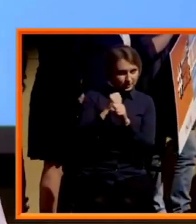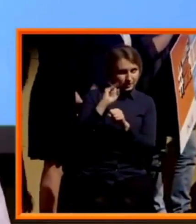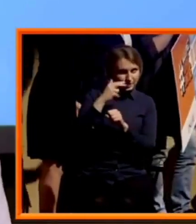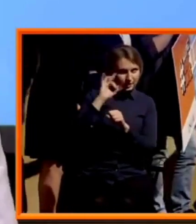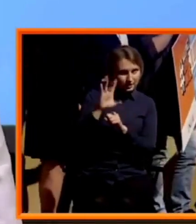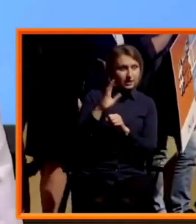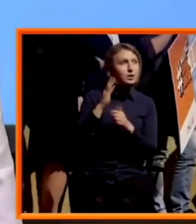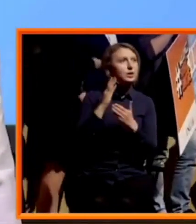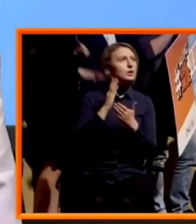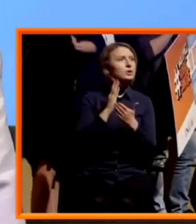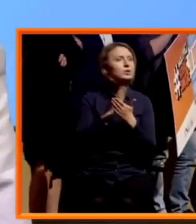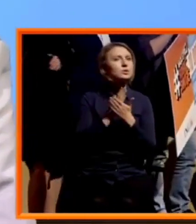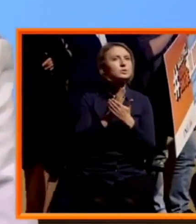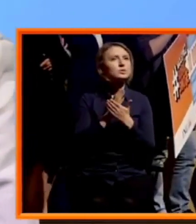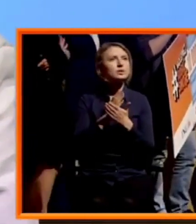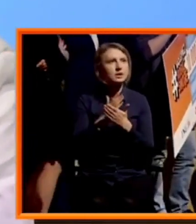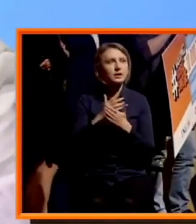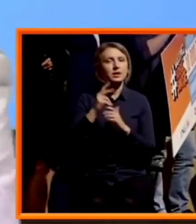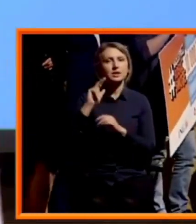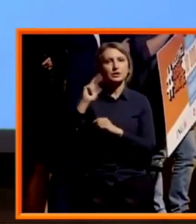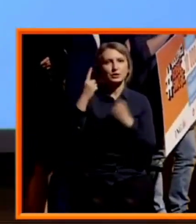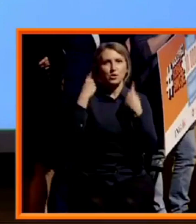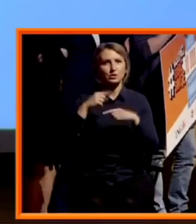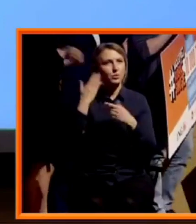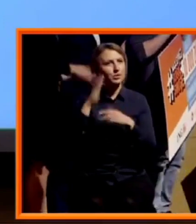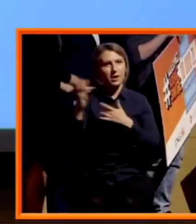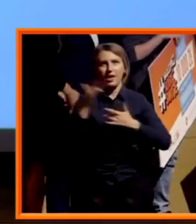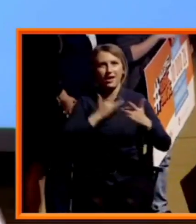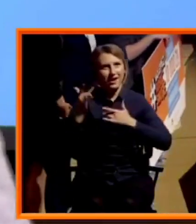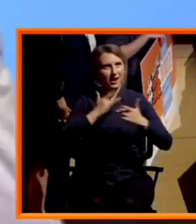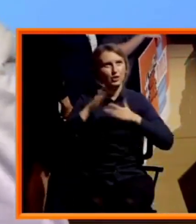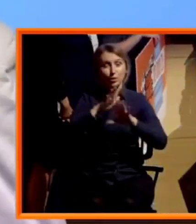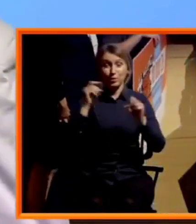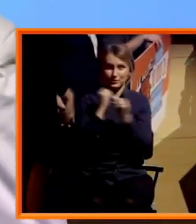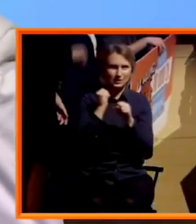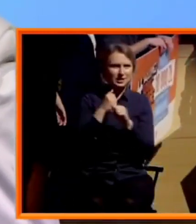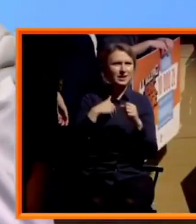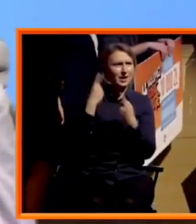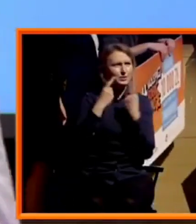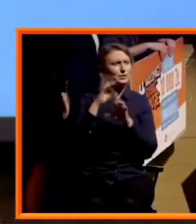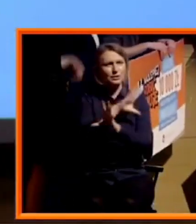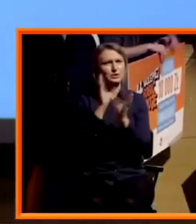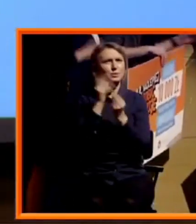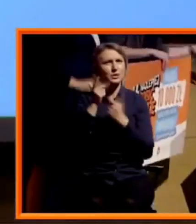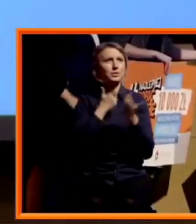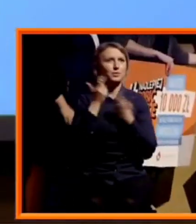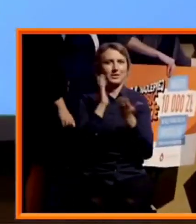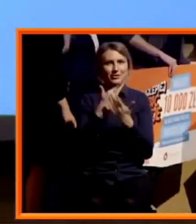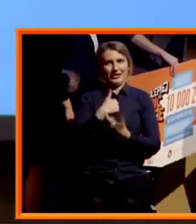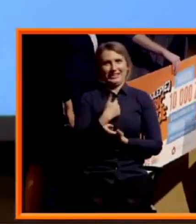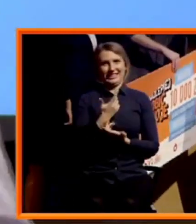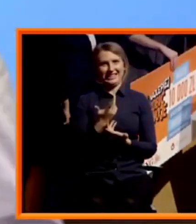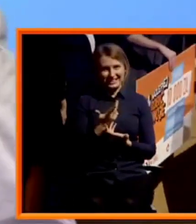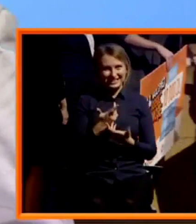już jest plotka, że ja najbardziej przeorałem tę trójkę swoją i to myślę, że naprawdę niezłej charówy. Ja myślę, że tak wszyscy będą robili, a to się okazało, że ja po prostu do tych